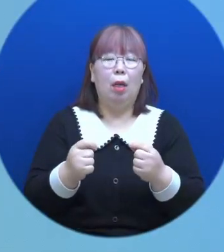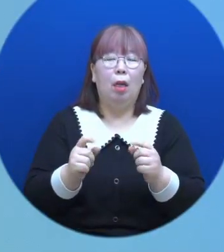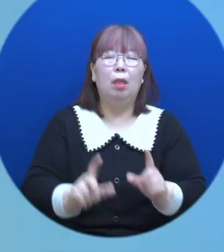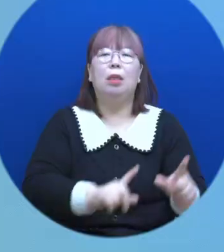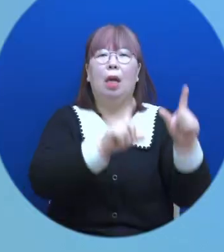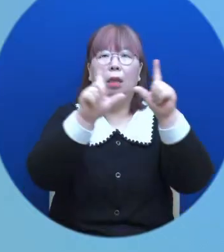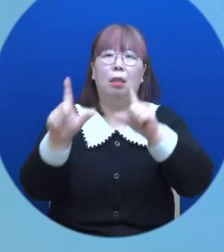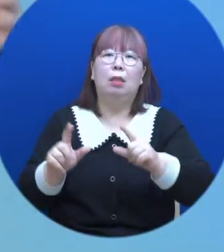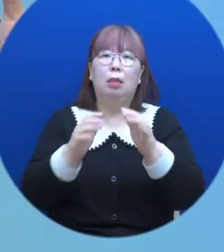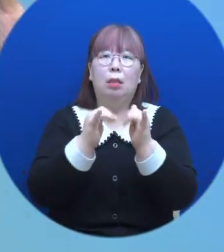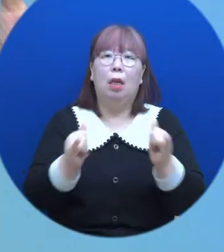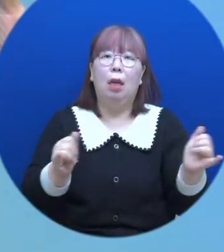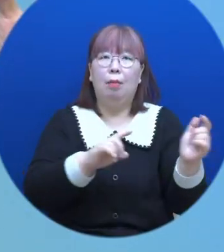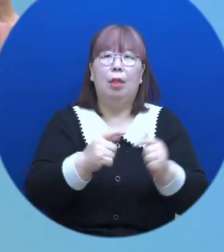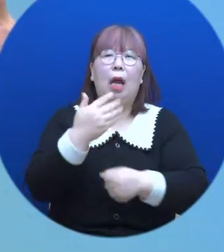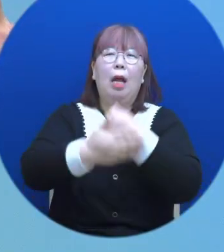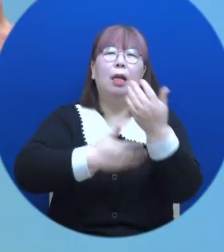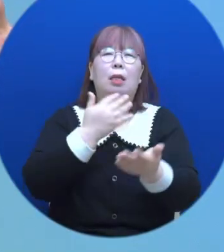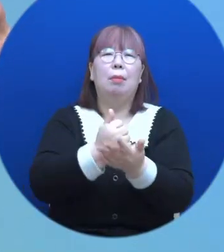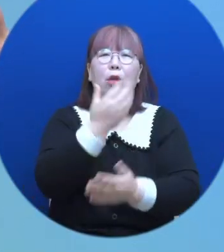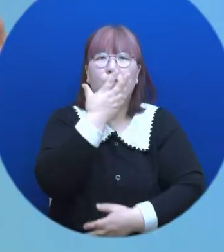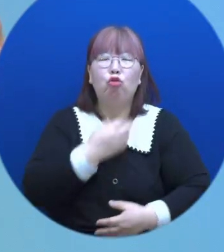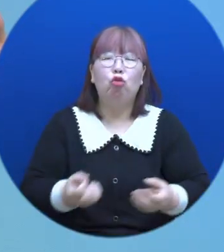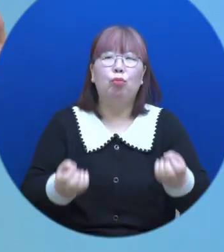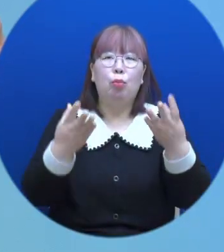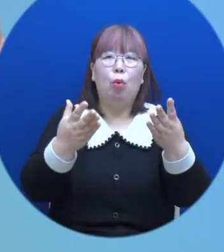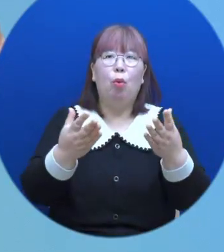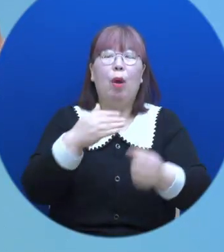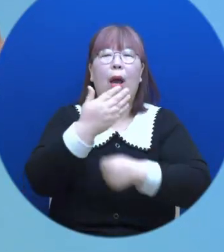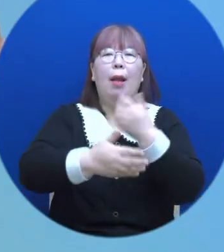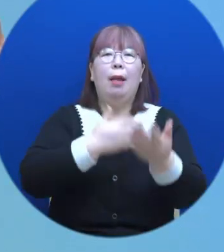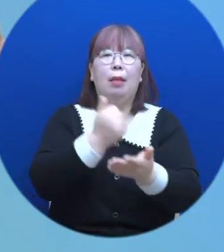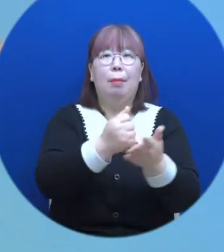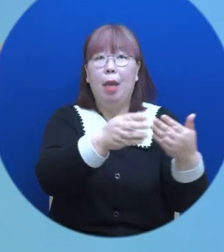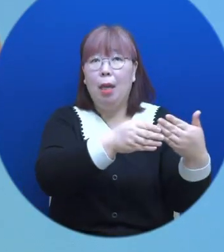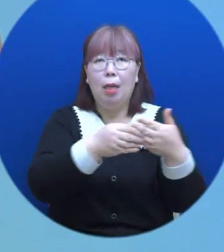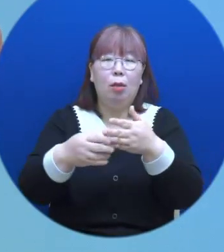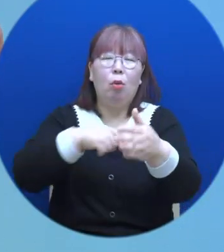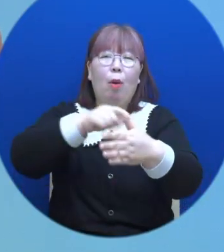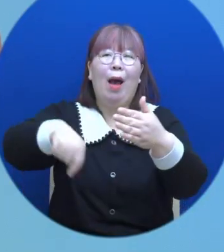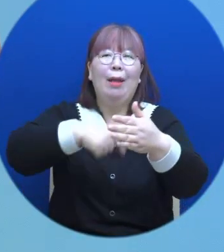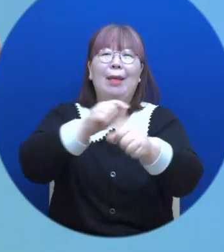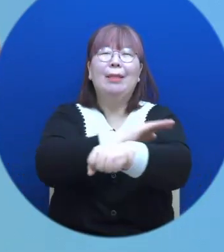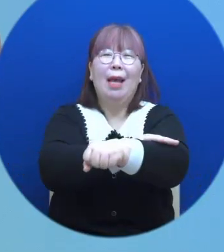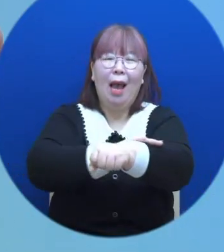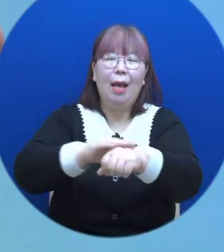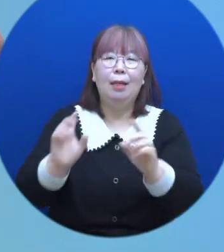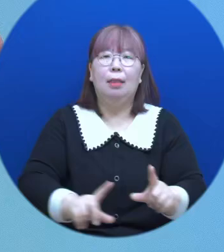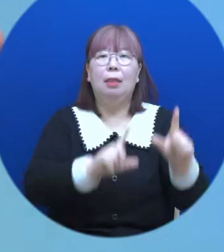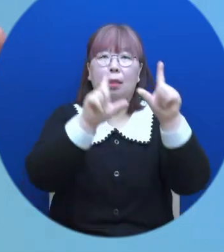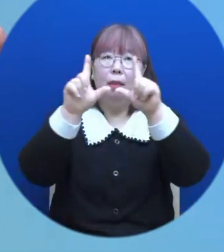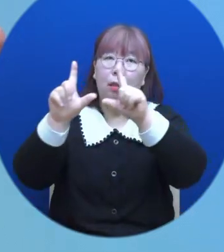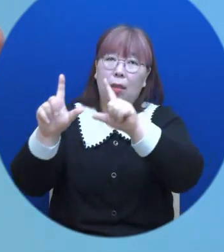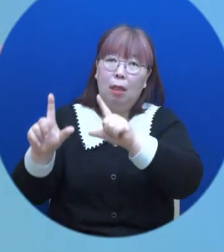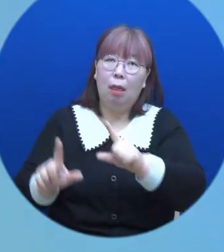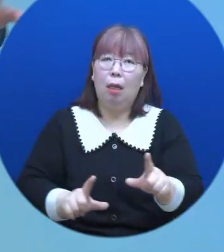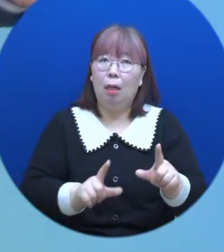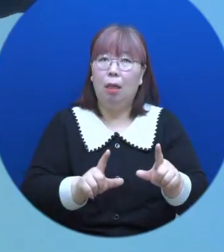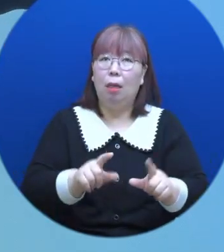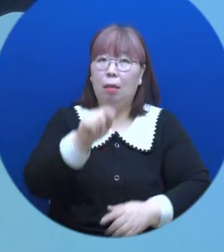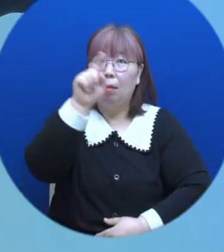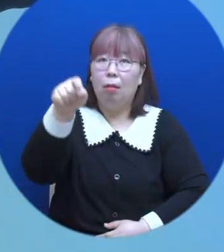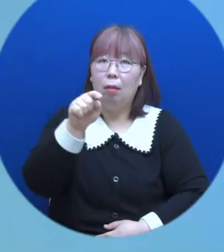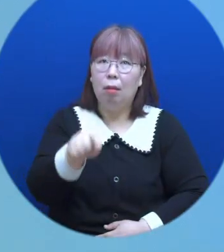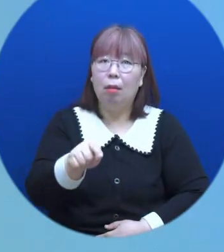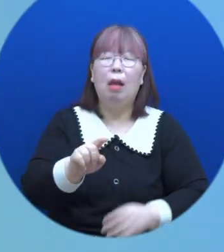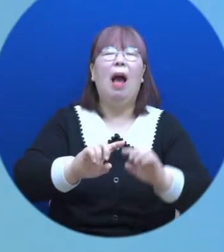사람들이 하나님의 축복 속에, 하나님의 인도 속에 잘 사는 사람들이 되어졌을까? 아니라는